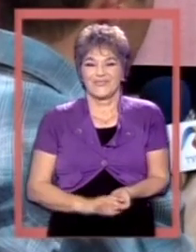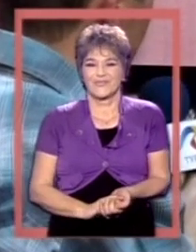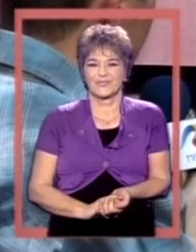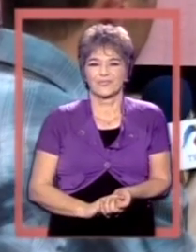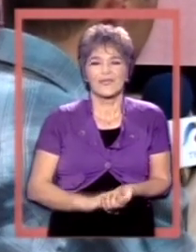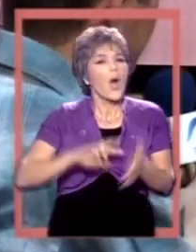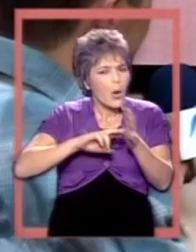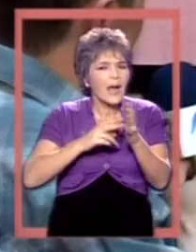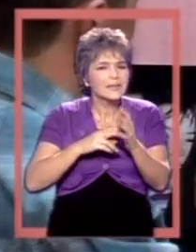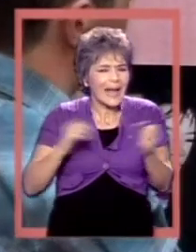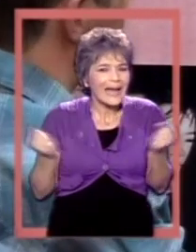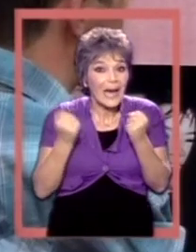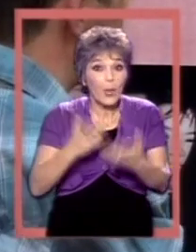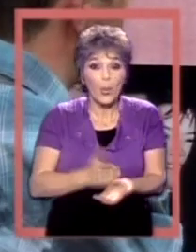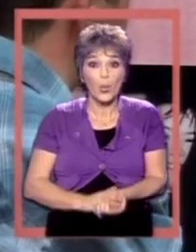să organizezi o petrecere?